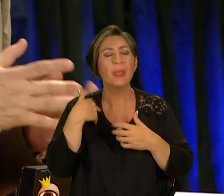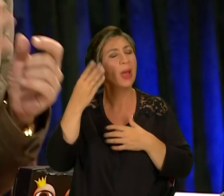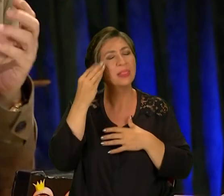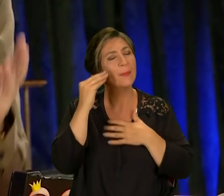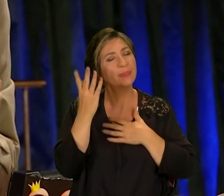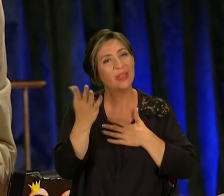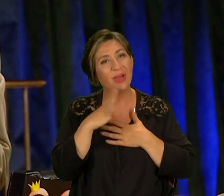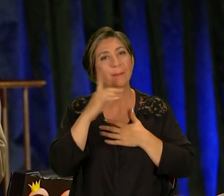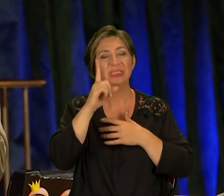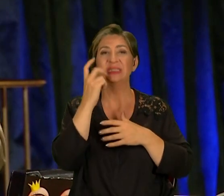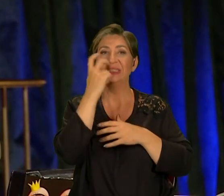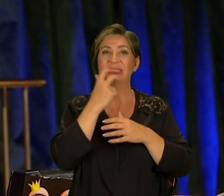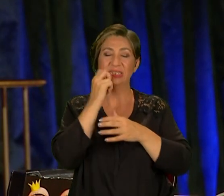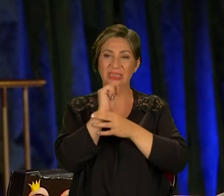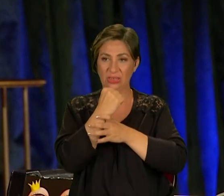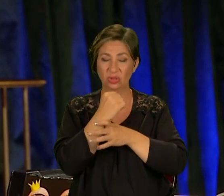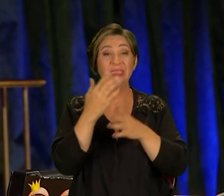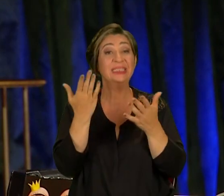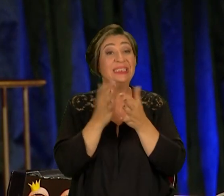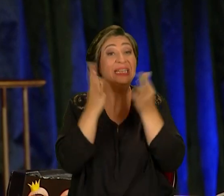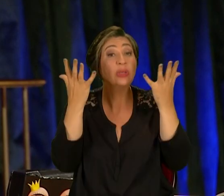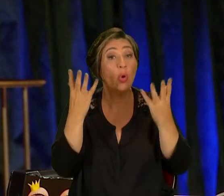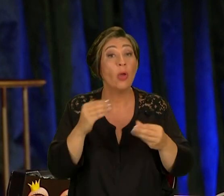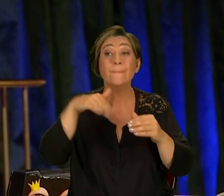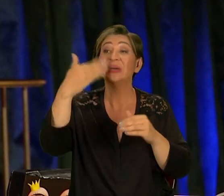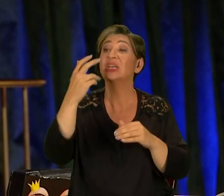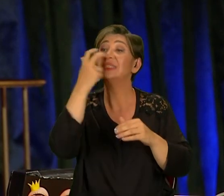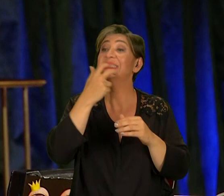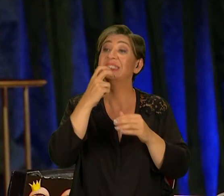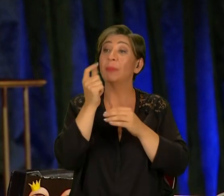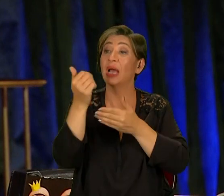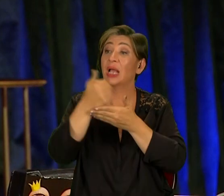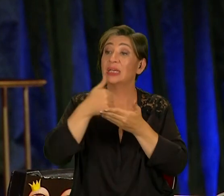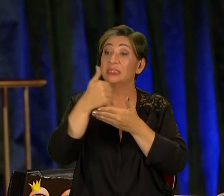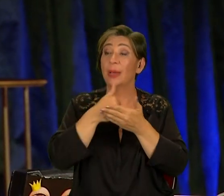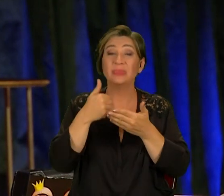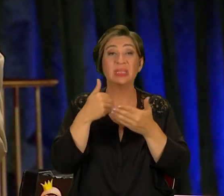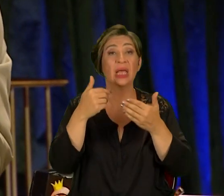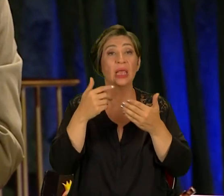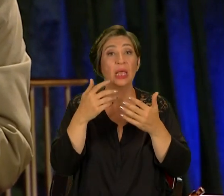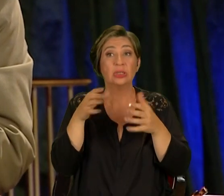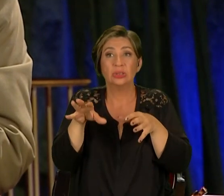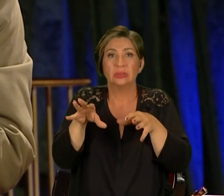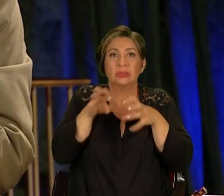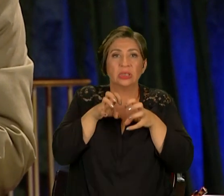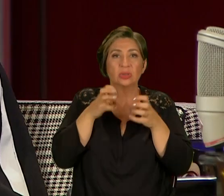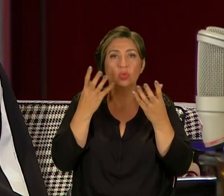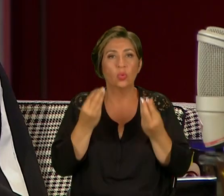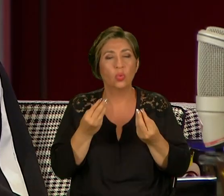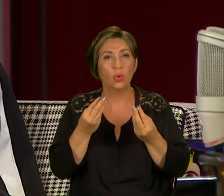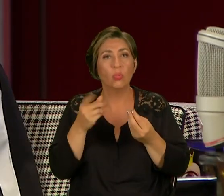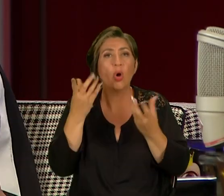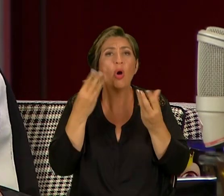şu. Bir sanatçı nasıl oluyor da bir başka sanatçının para kazanmasından tahrik oluyor?